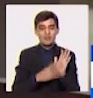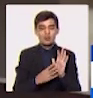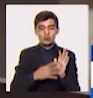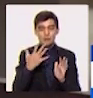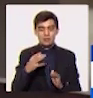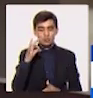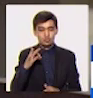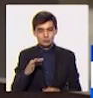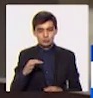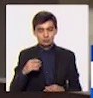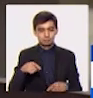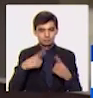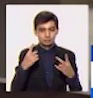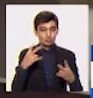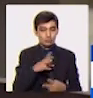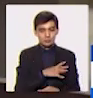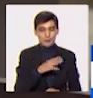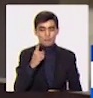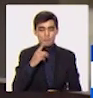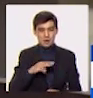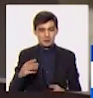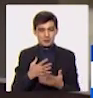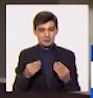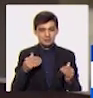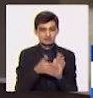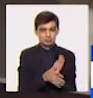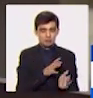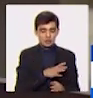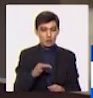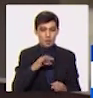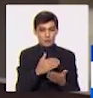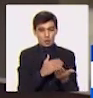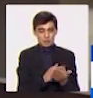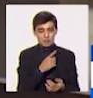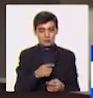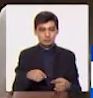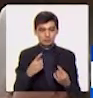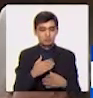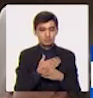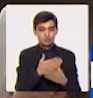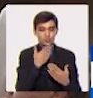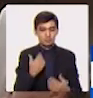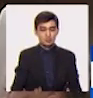меңгеру керек еді. Өкінішке орай миллиардтаған қаржы бөлінген осы бағдарлама өз нәтижесін бермеді.